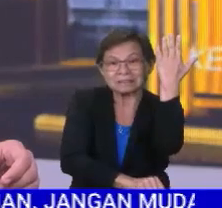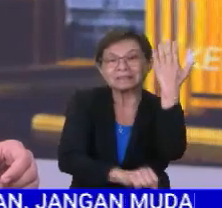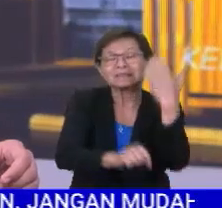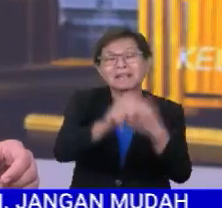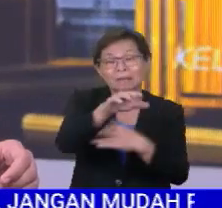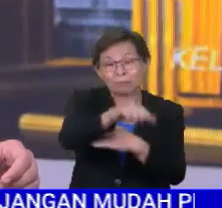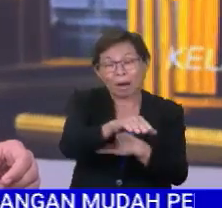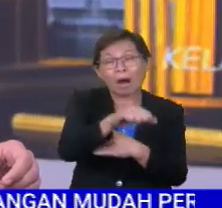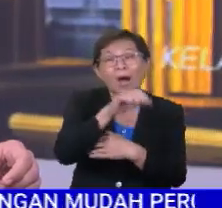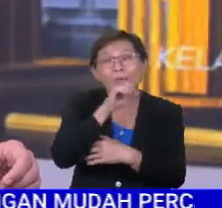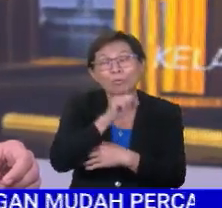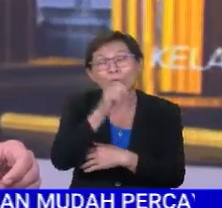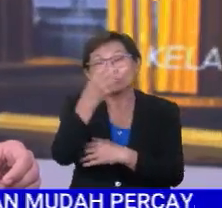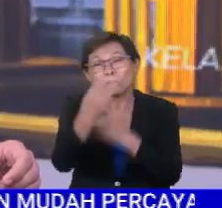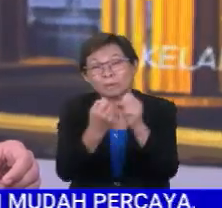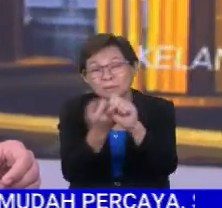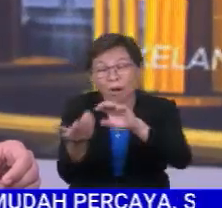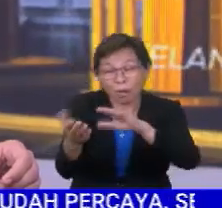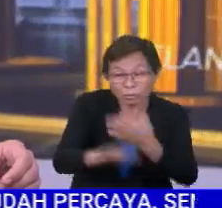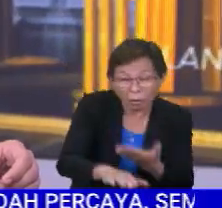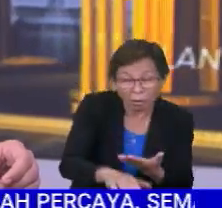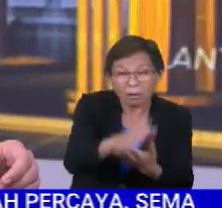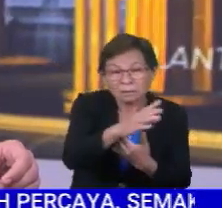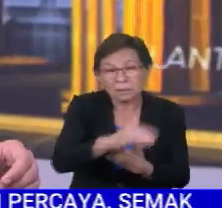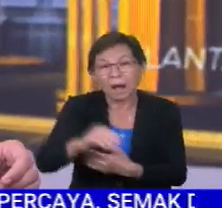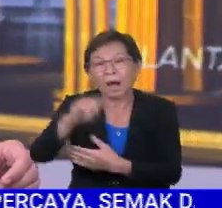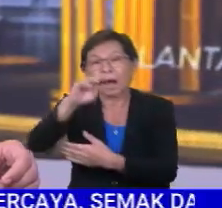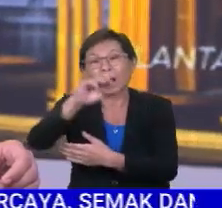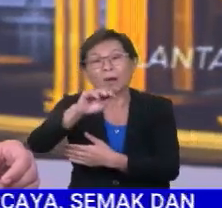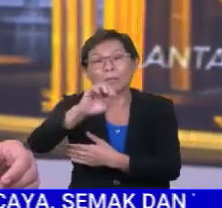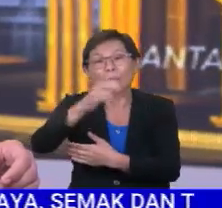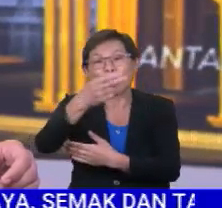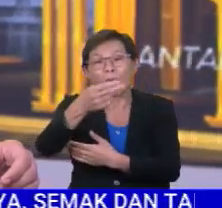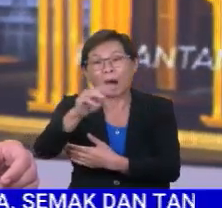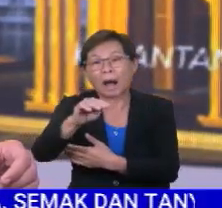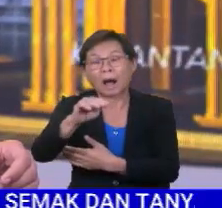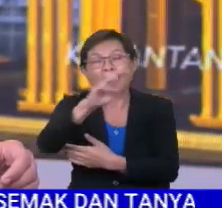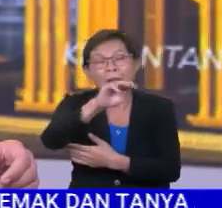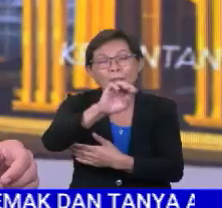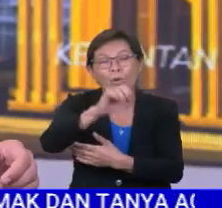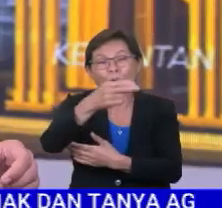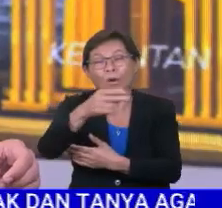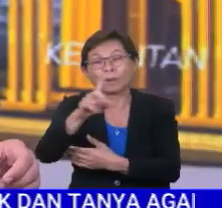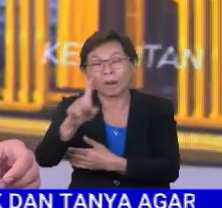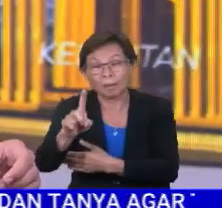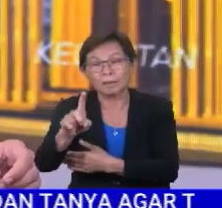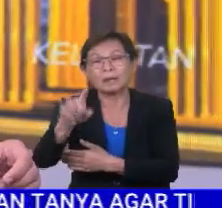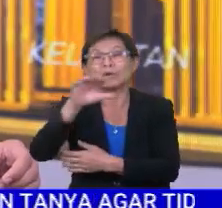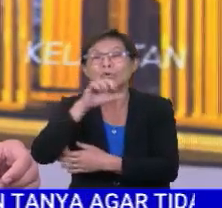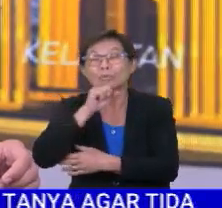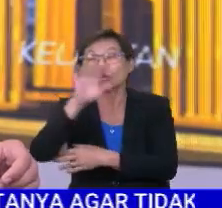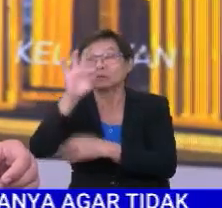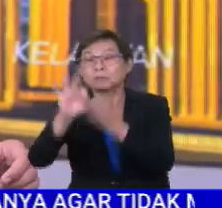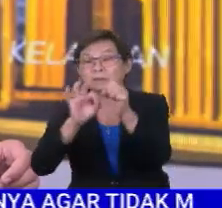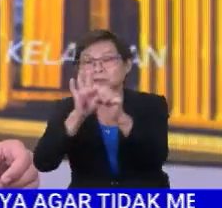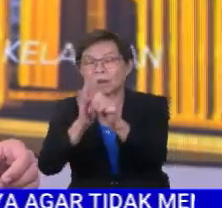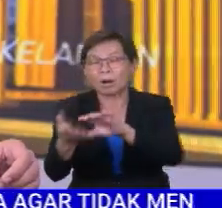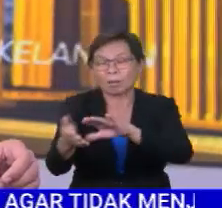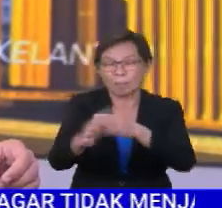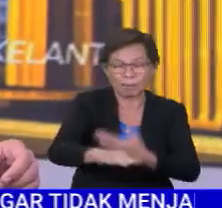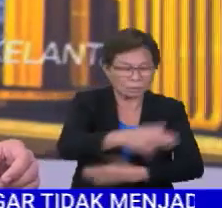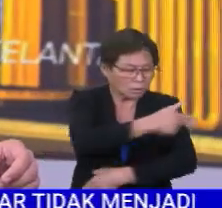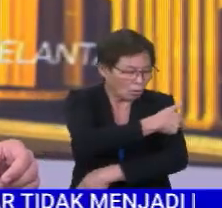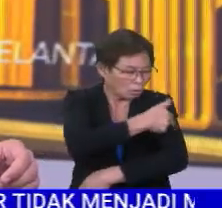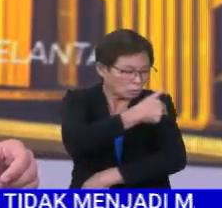12 tahun meninggal dunia dan di tempat kejadian manakala Muhammad Syaiful Amri Jafar 9 tahun meninggal dunia di Hospital